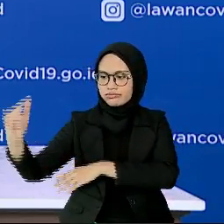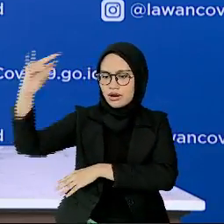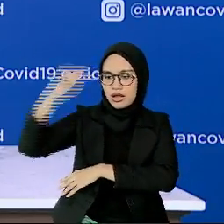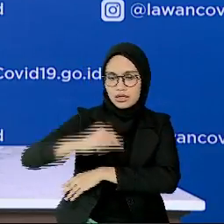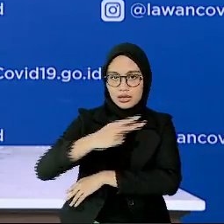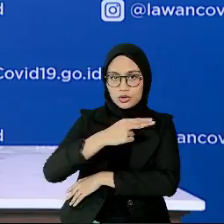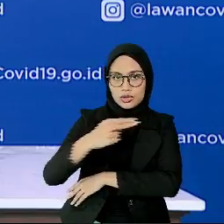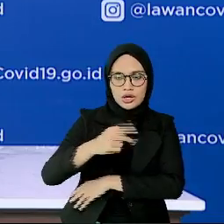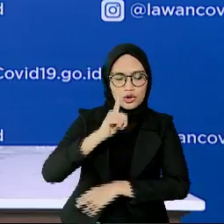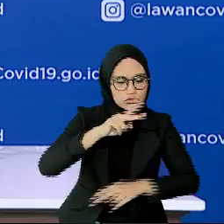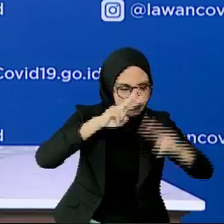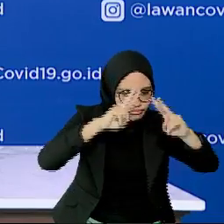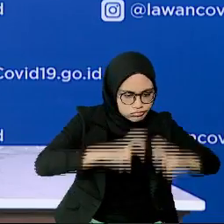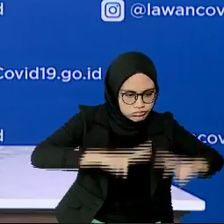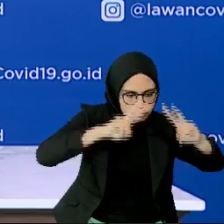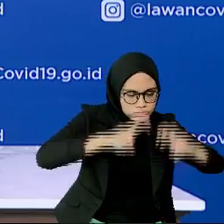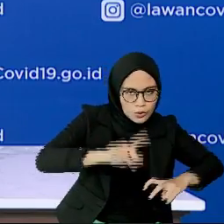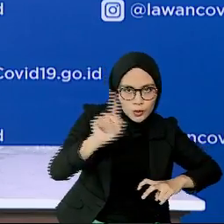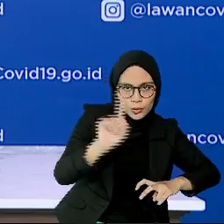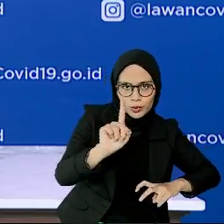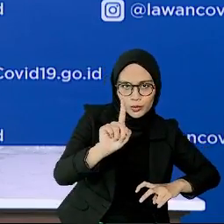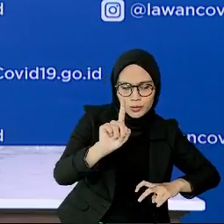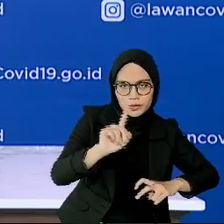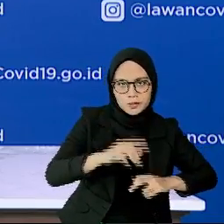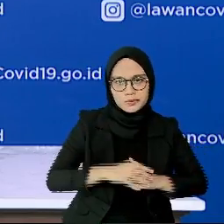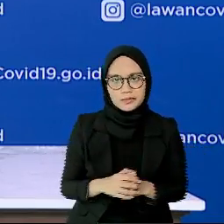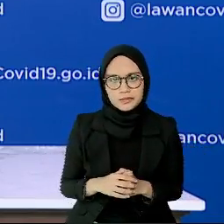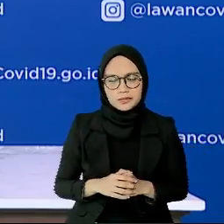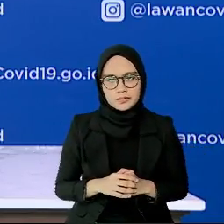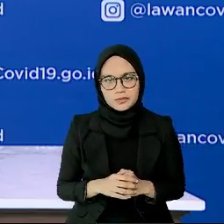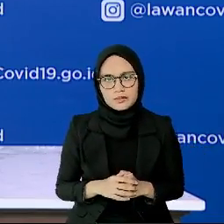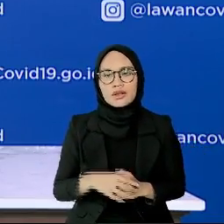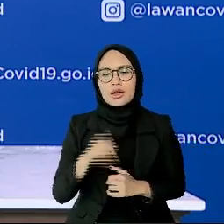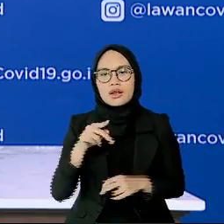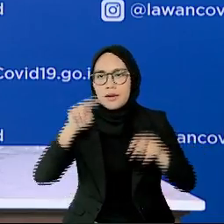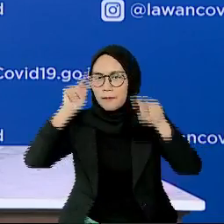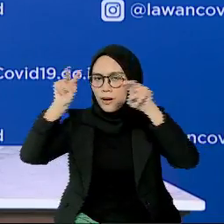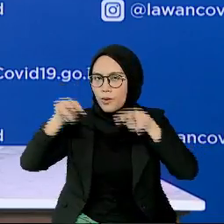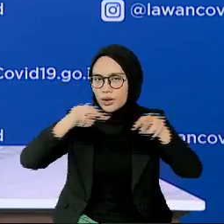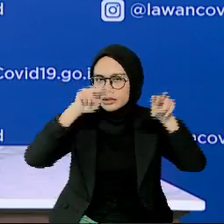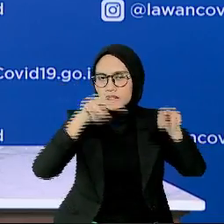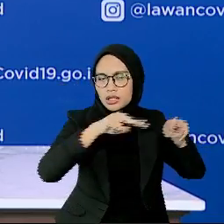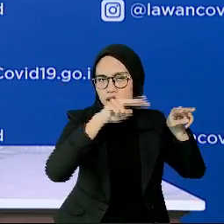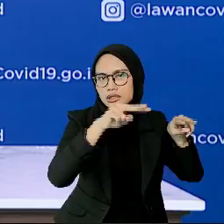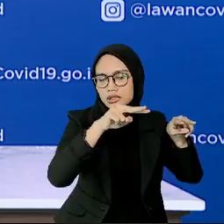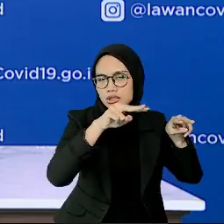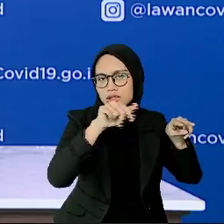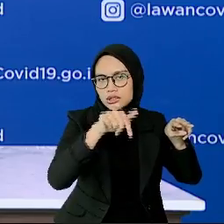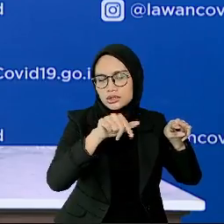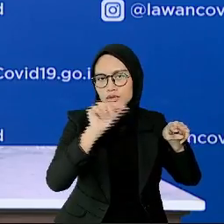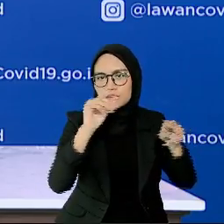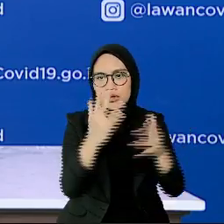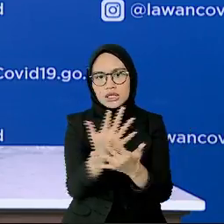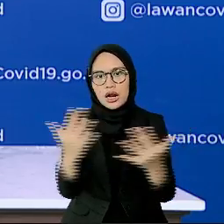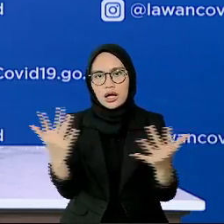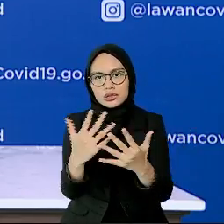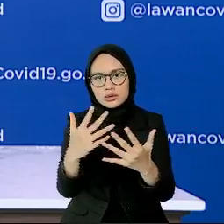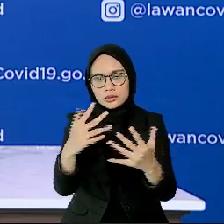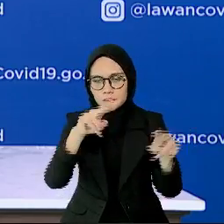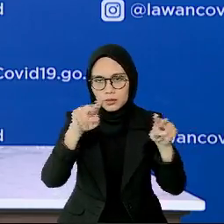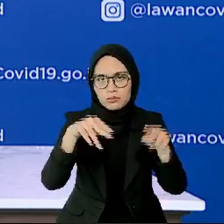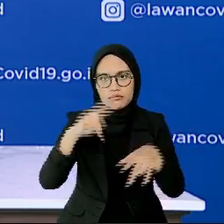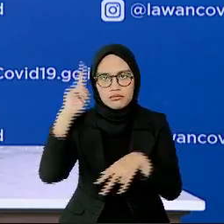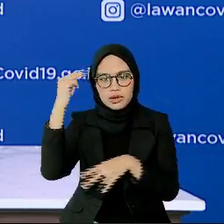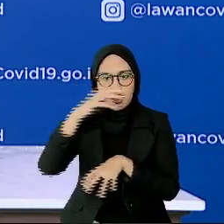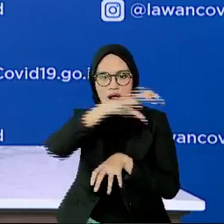internasional. Dan yang kelima adalah pengawasan, kegiatan, dan edukasi terhadap masyarakat oleh pemerintah daerah